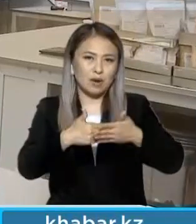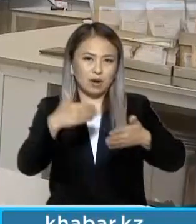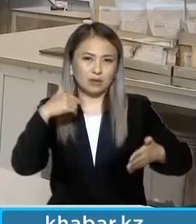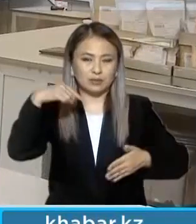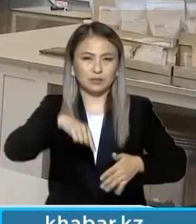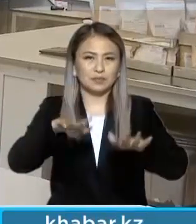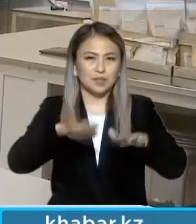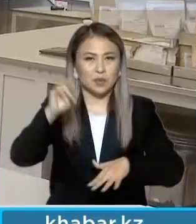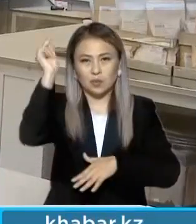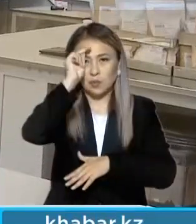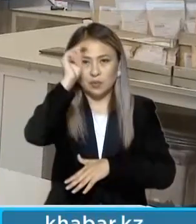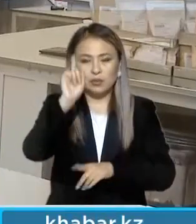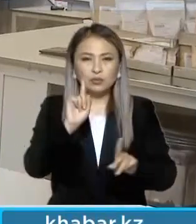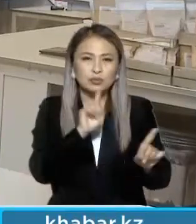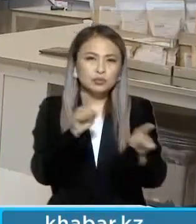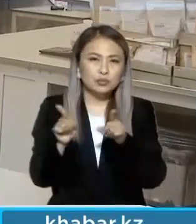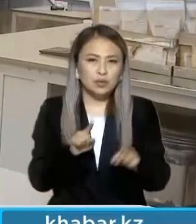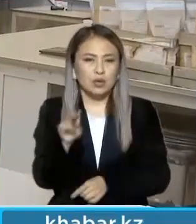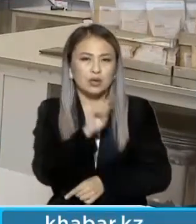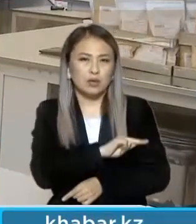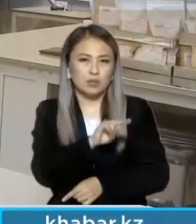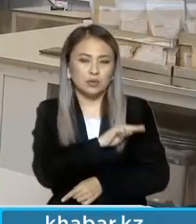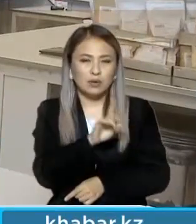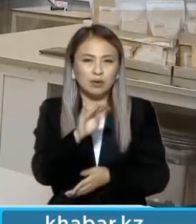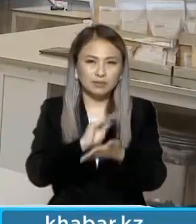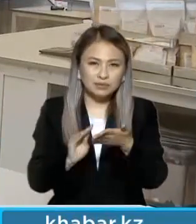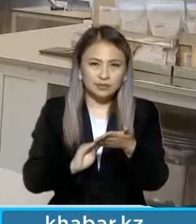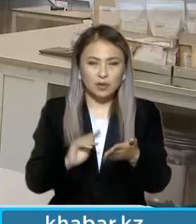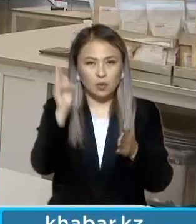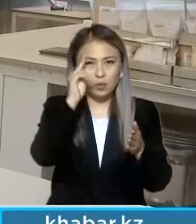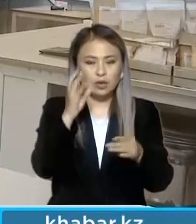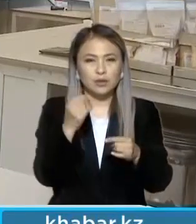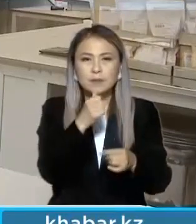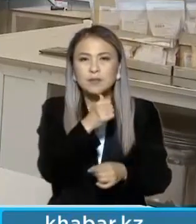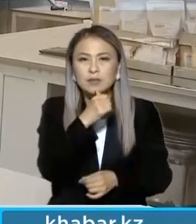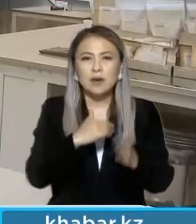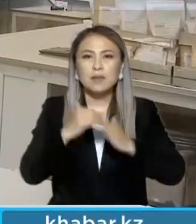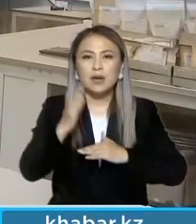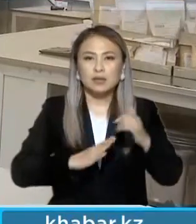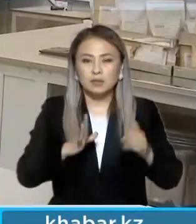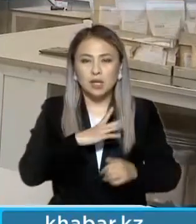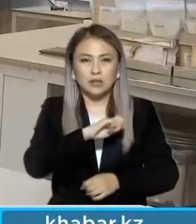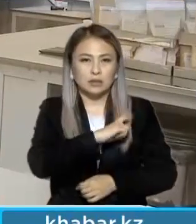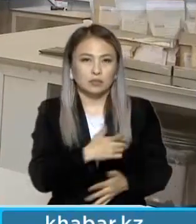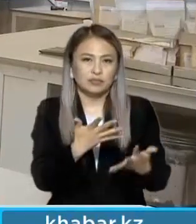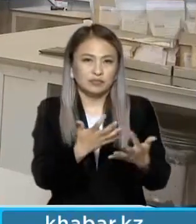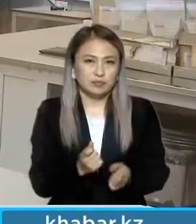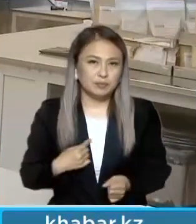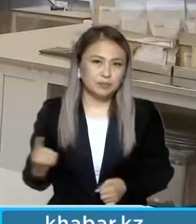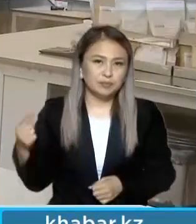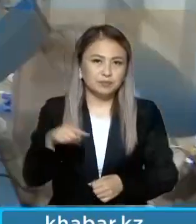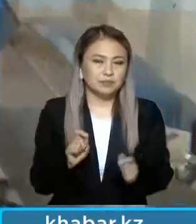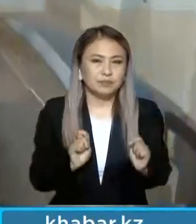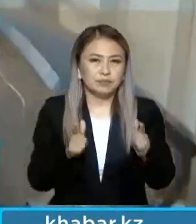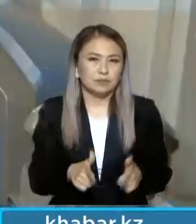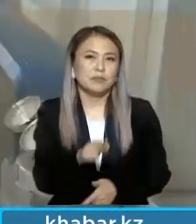өттім. Сондықтан ненің қалай жұмыс істейтінін теориялық тұрғыдан ғана емес, іс жүзінде білдім. Дипломымды алған соң бірден осында жұмысқа